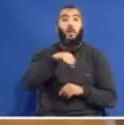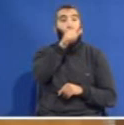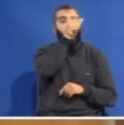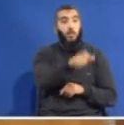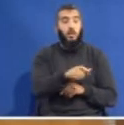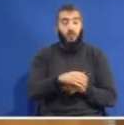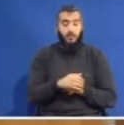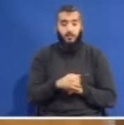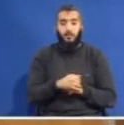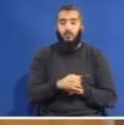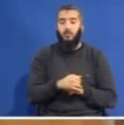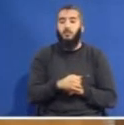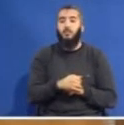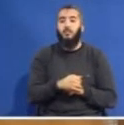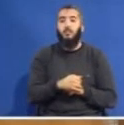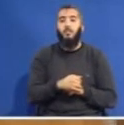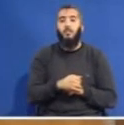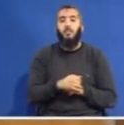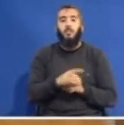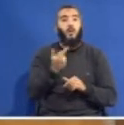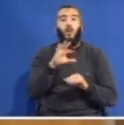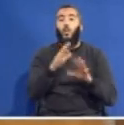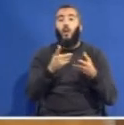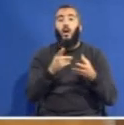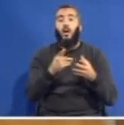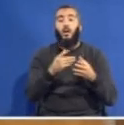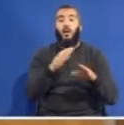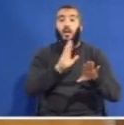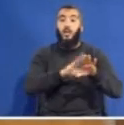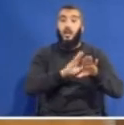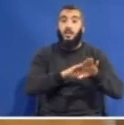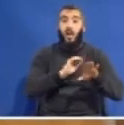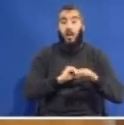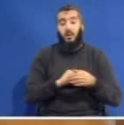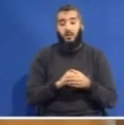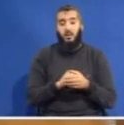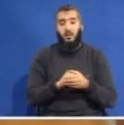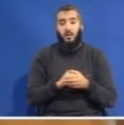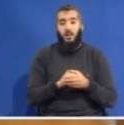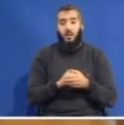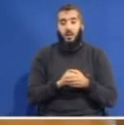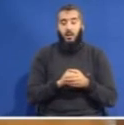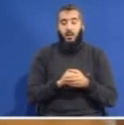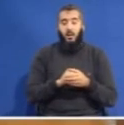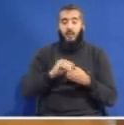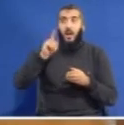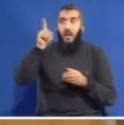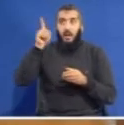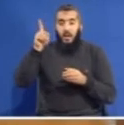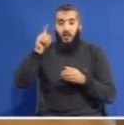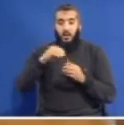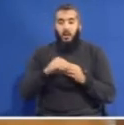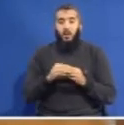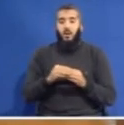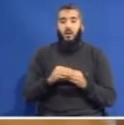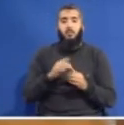تقولوها، ولا خير فينا إن لم نقبلها، رضي الله عنه ورضي. رضي الله عنه. فإذا النصيحة كما قال